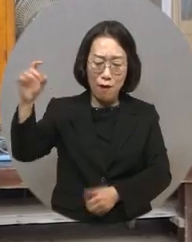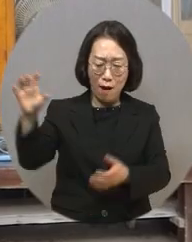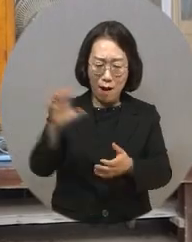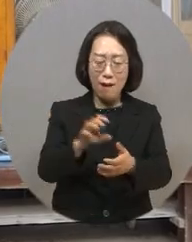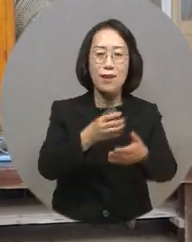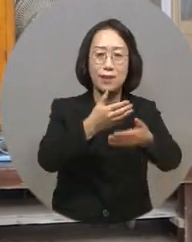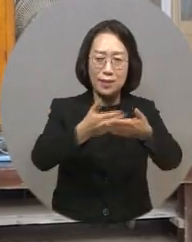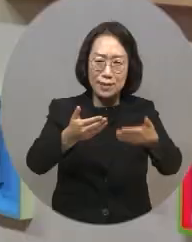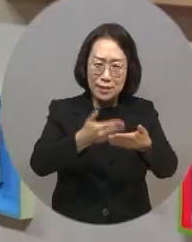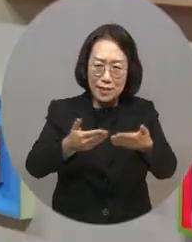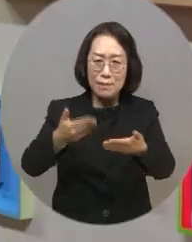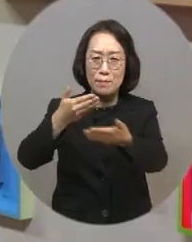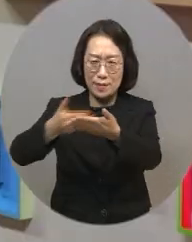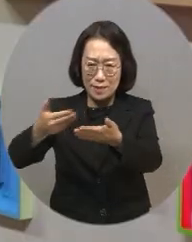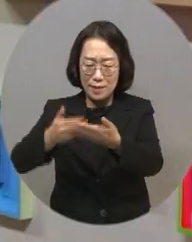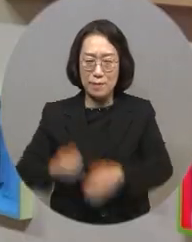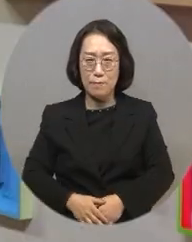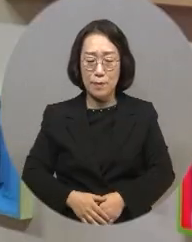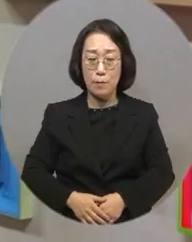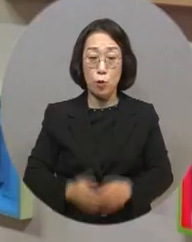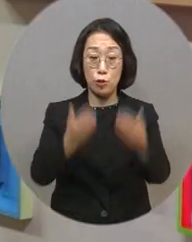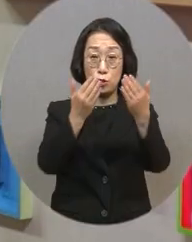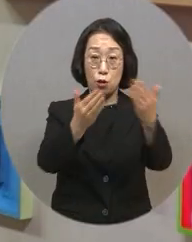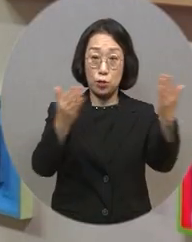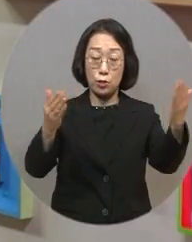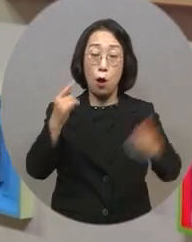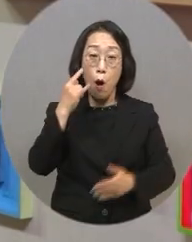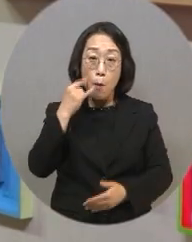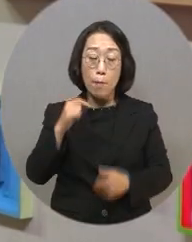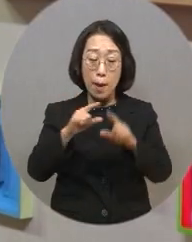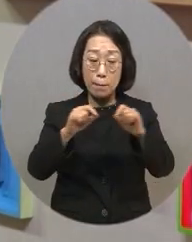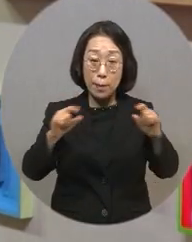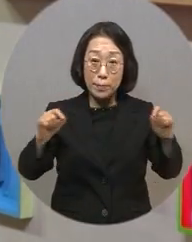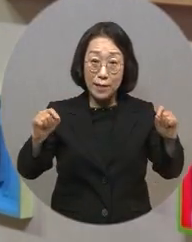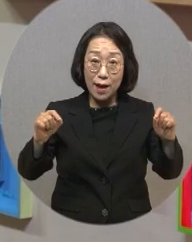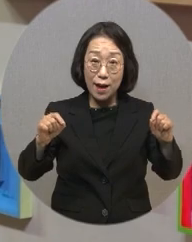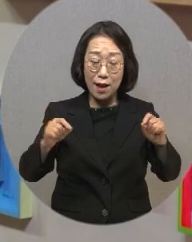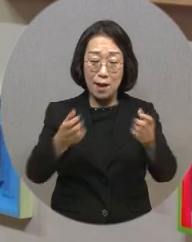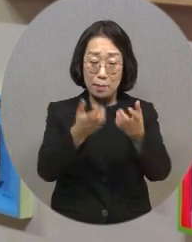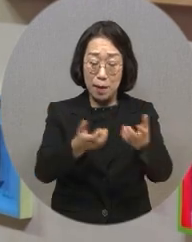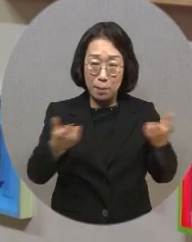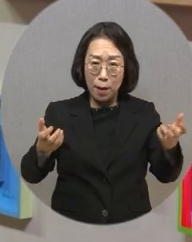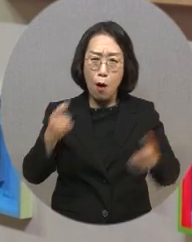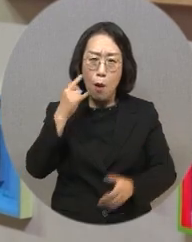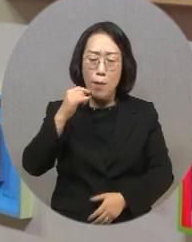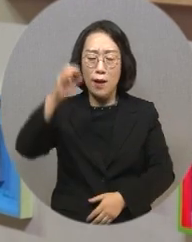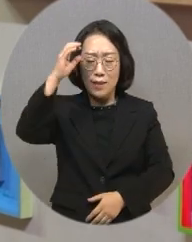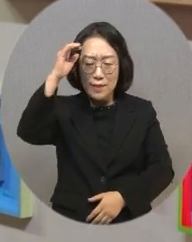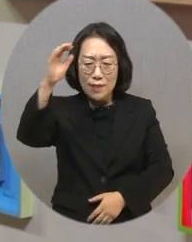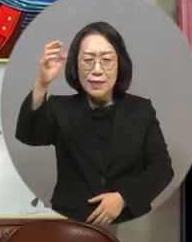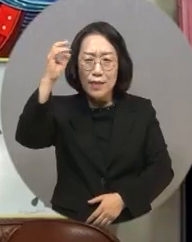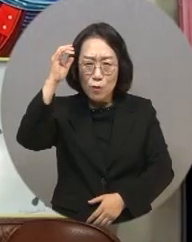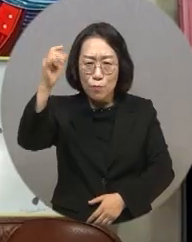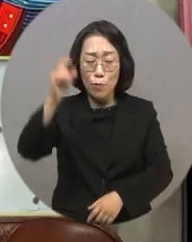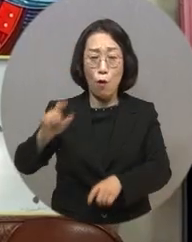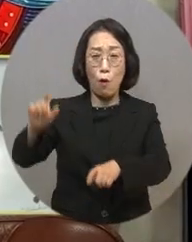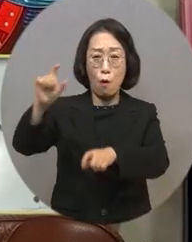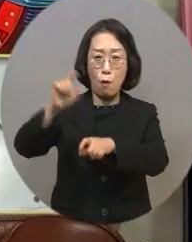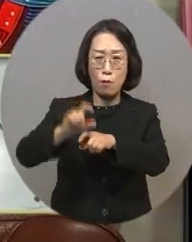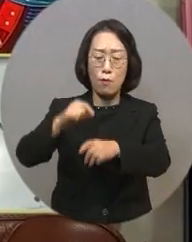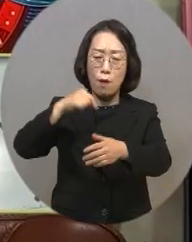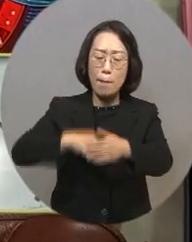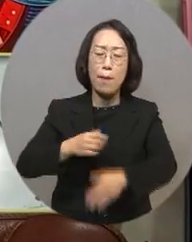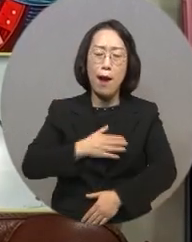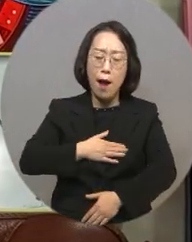담아냅니다. 이번 전시 엄마의 밥상은 어머니에 대한 그리움 한 스푼, 아릿한